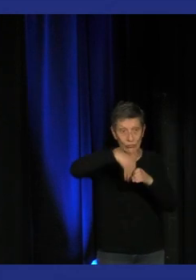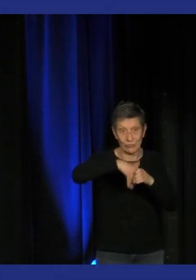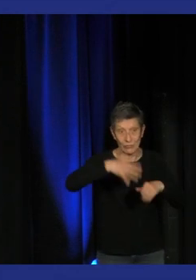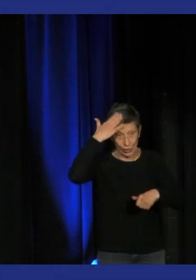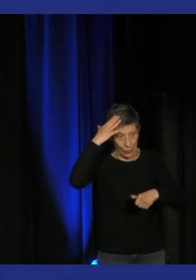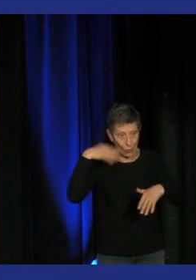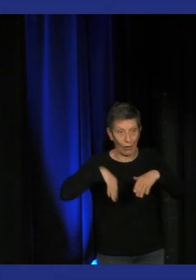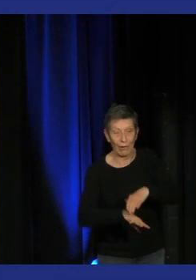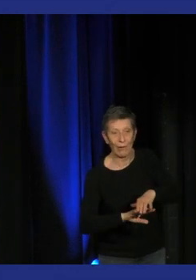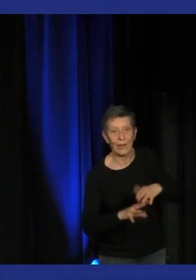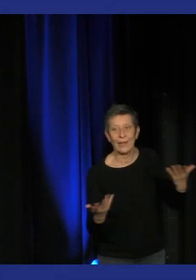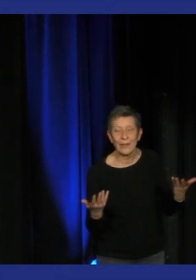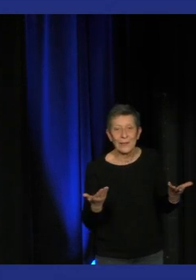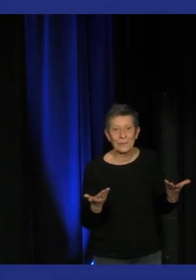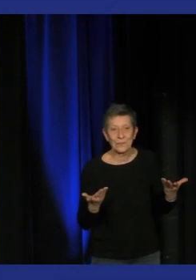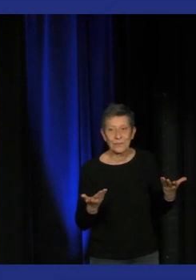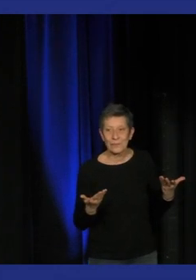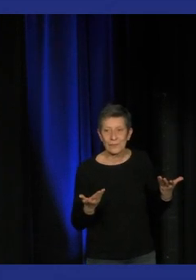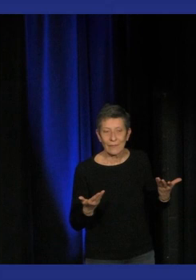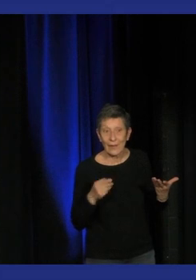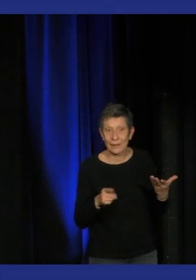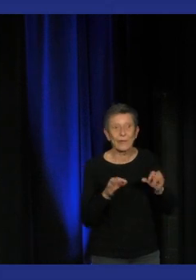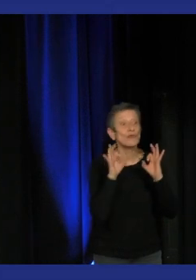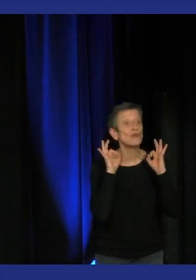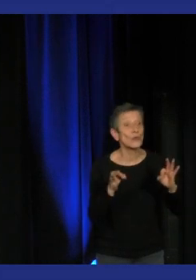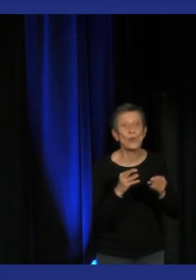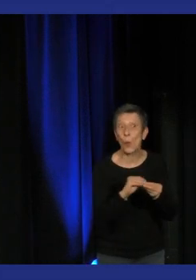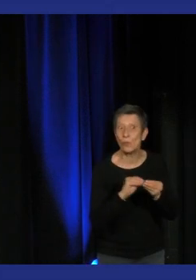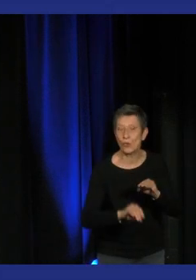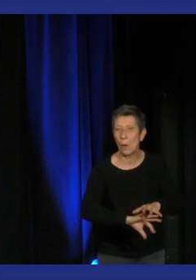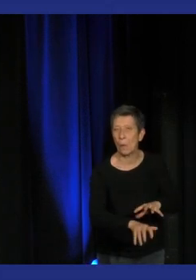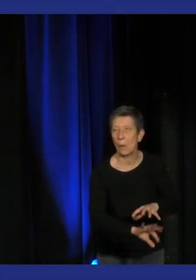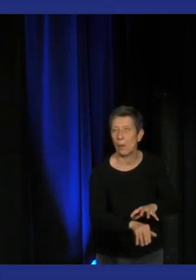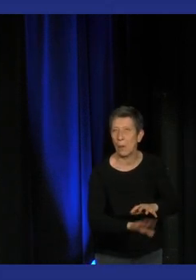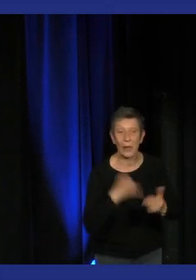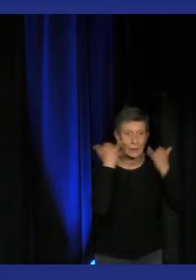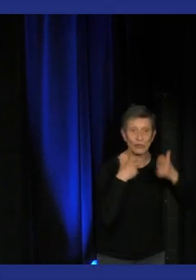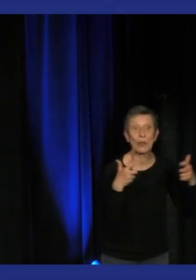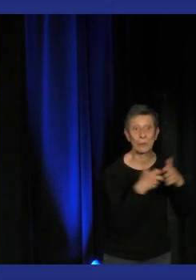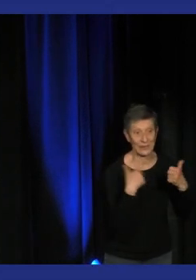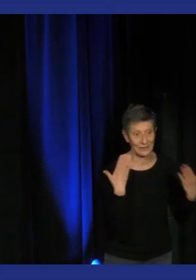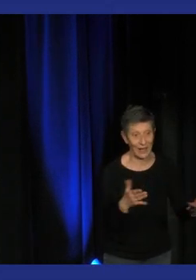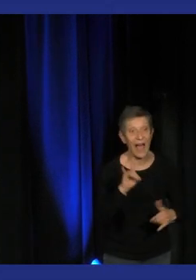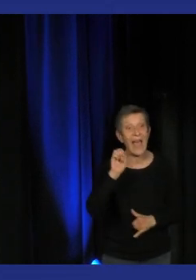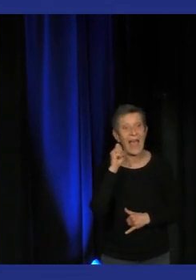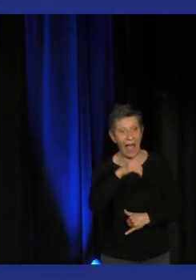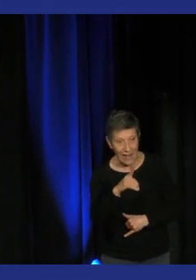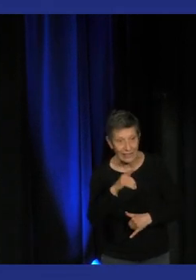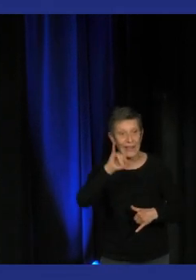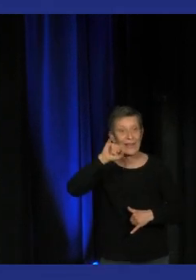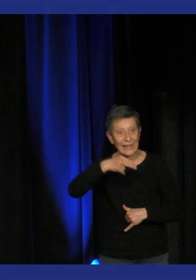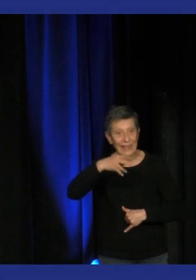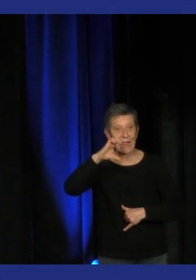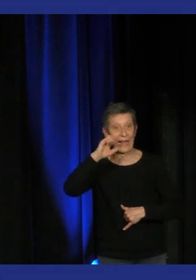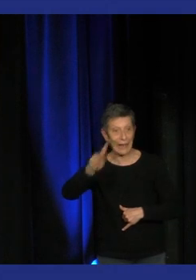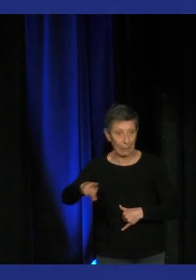repérait est-ce qu'on avait bien imaginé le bon prix pour le bon objet. Voilà ce qu'était au départ le hand in cap, le jeu du hand in cap. Donc il y avait l'idée